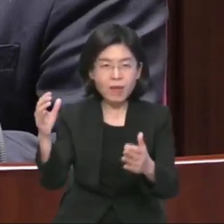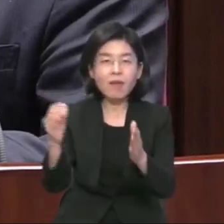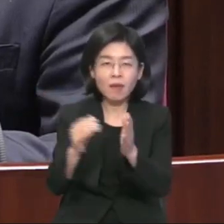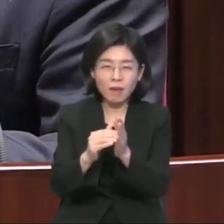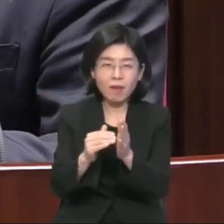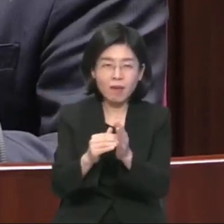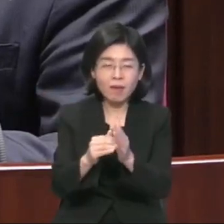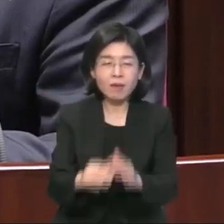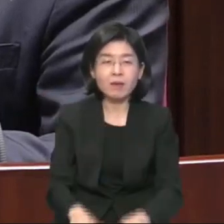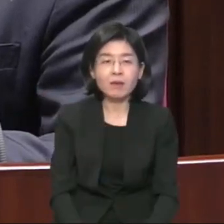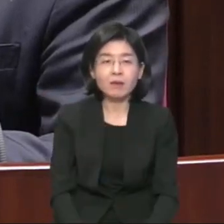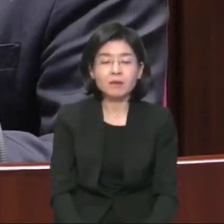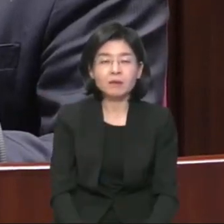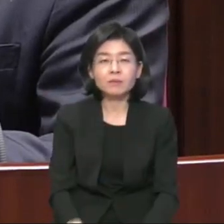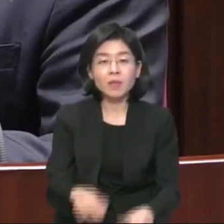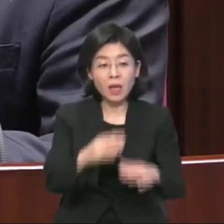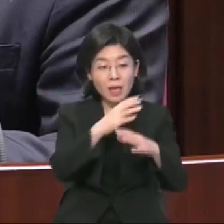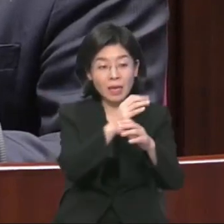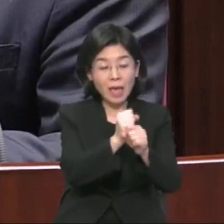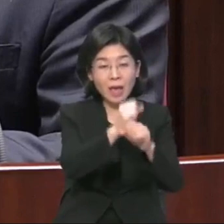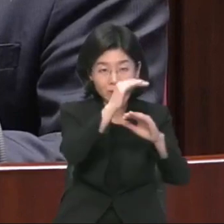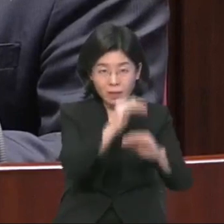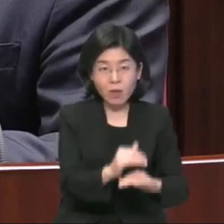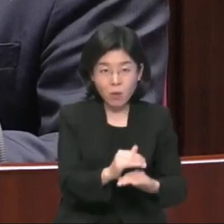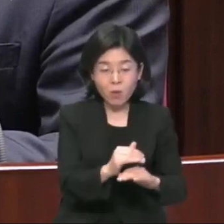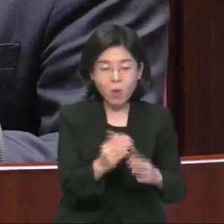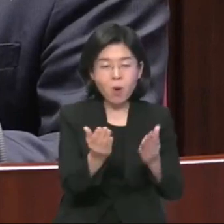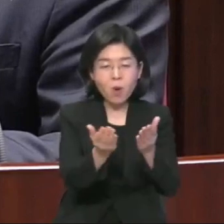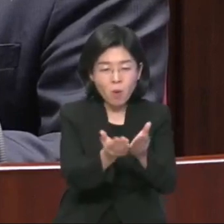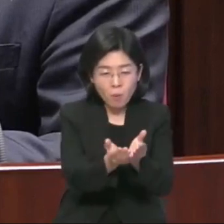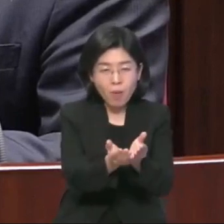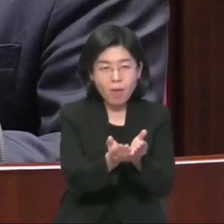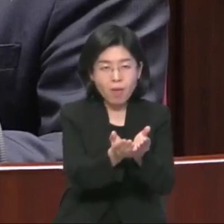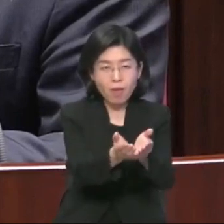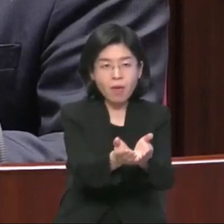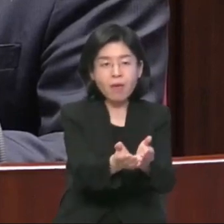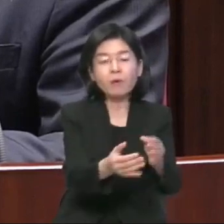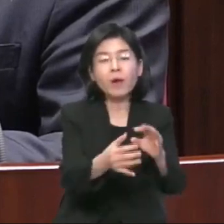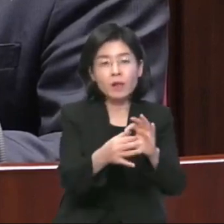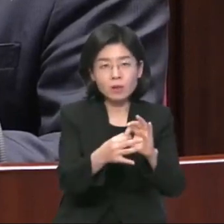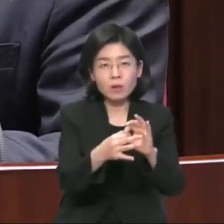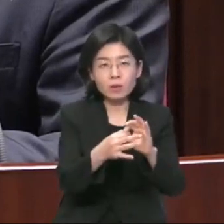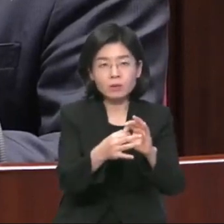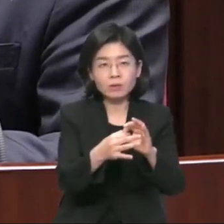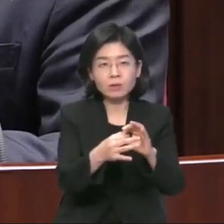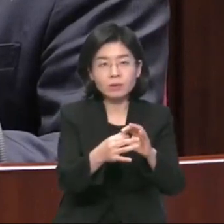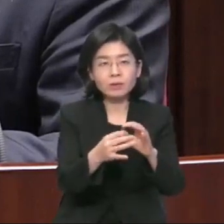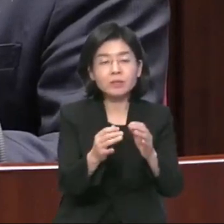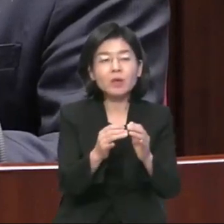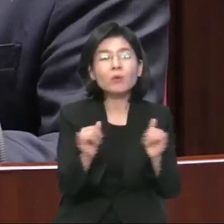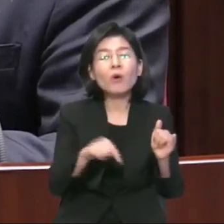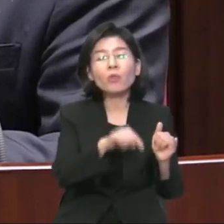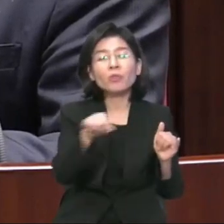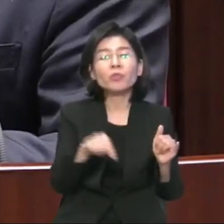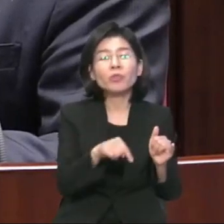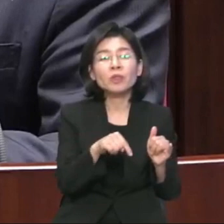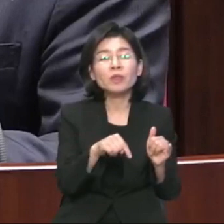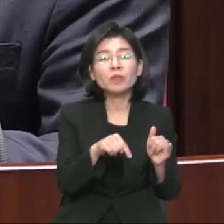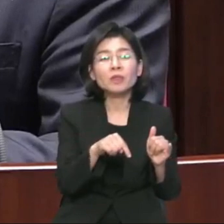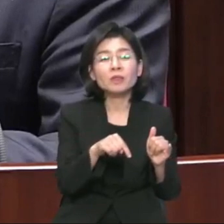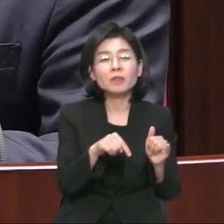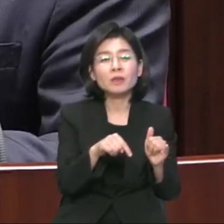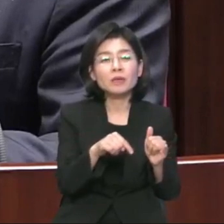계약 내용이라든가 또 선사 측의 그 배 관리 차원에서 그 선원들이 좀 잔류해야 될